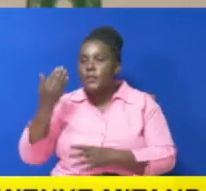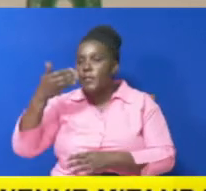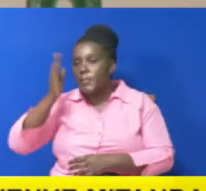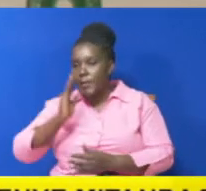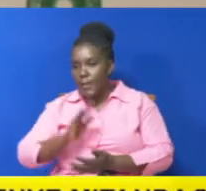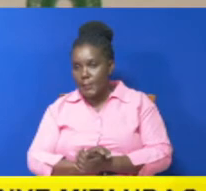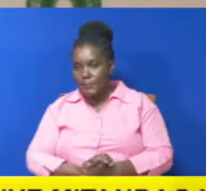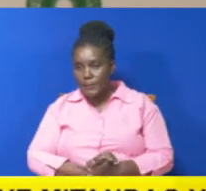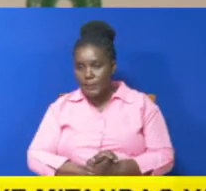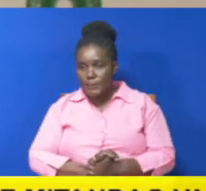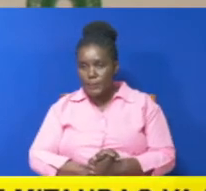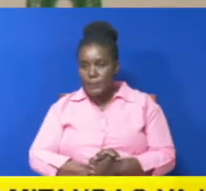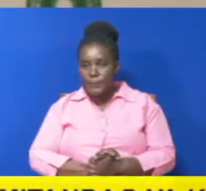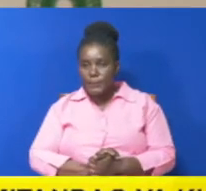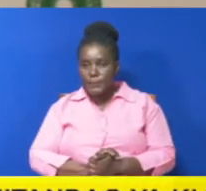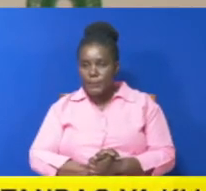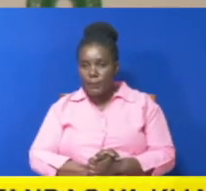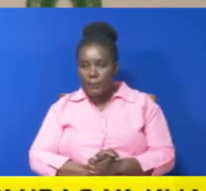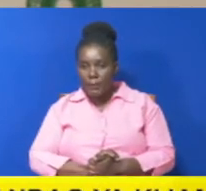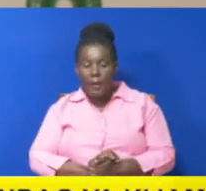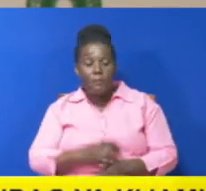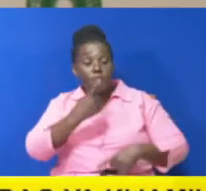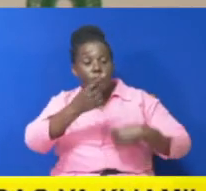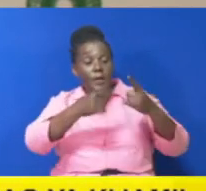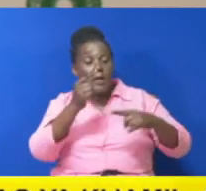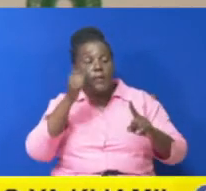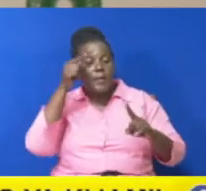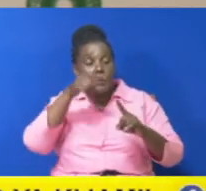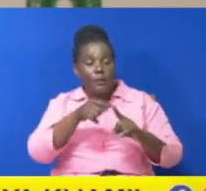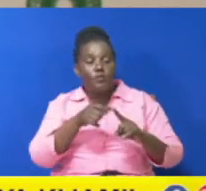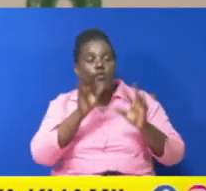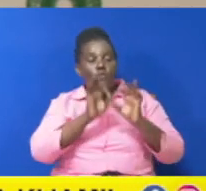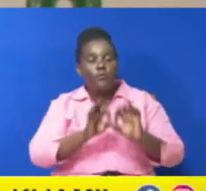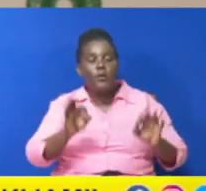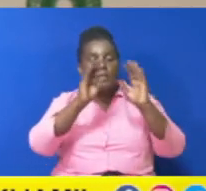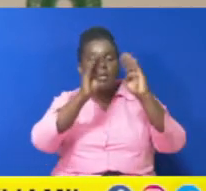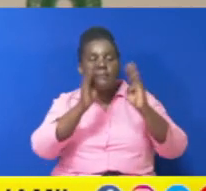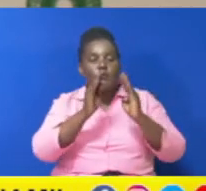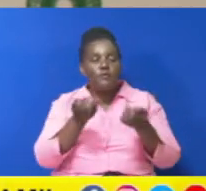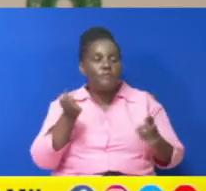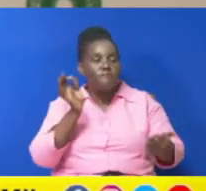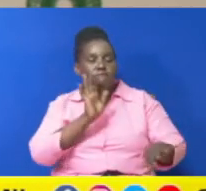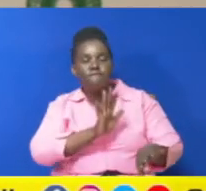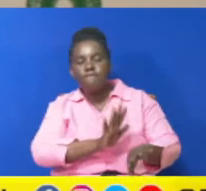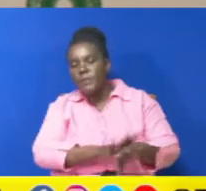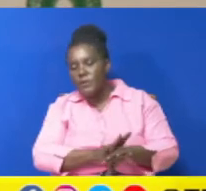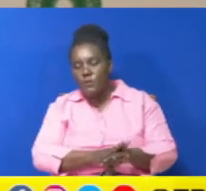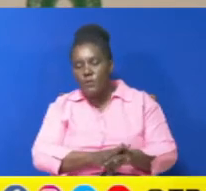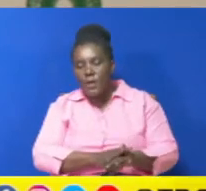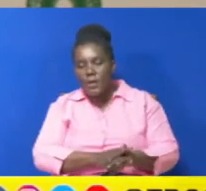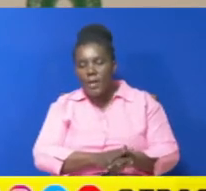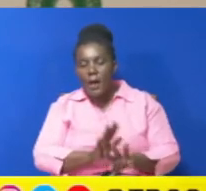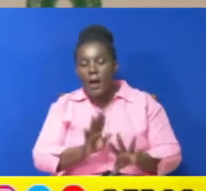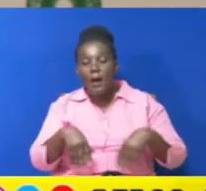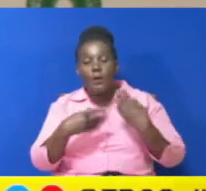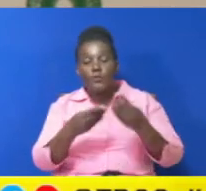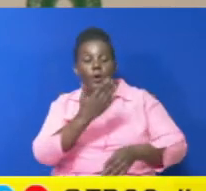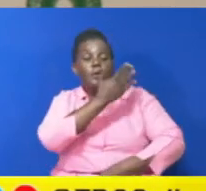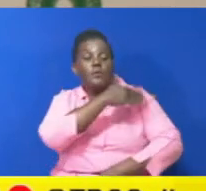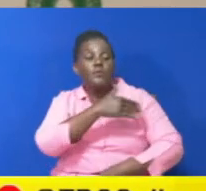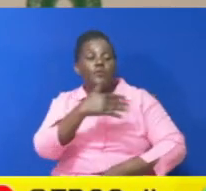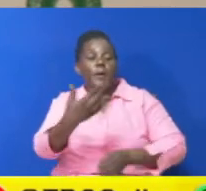kuna kuboresha miundombinu ya saratani, ya utoaji huduma za saratani,